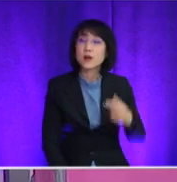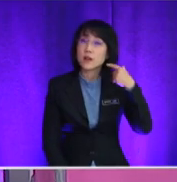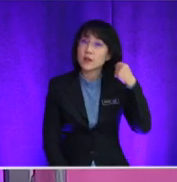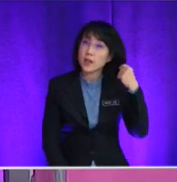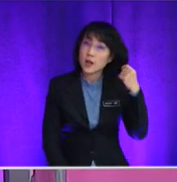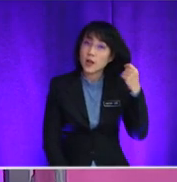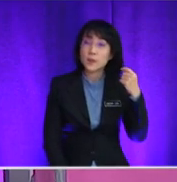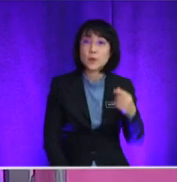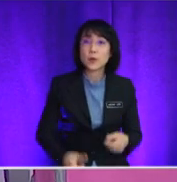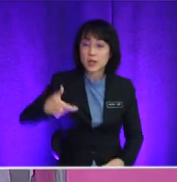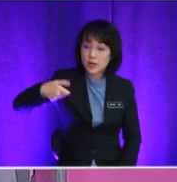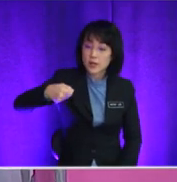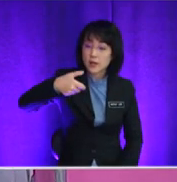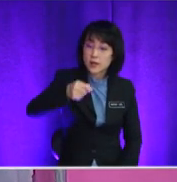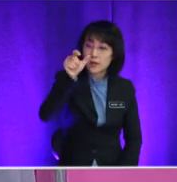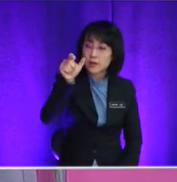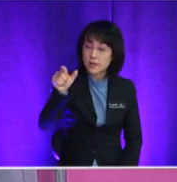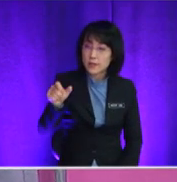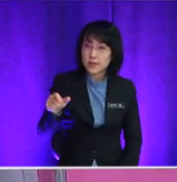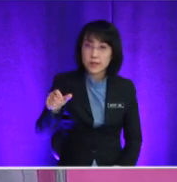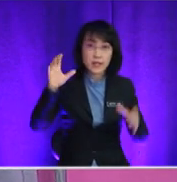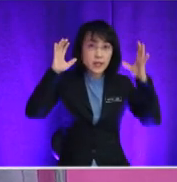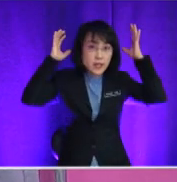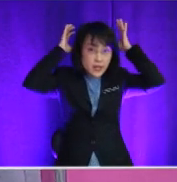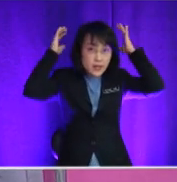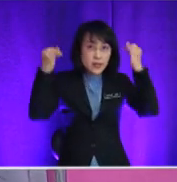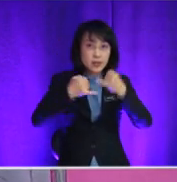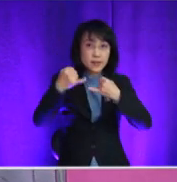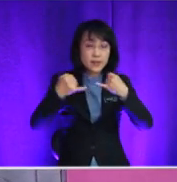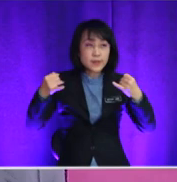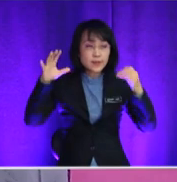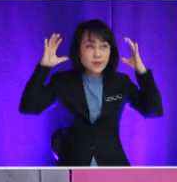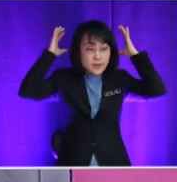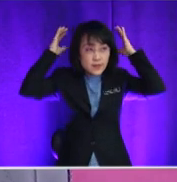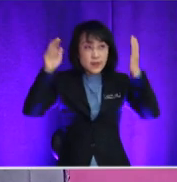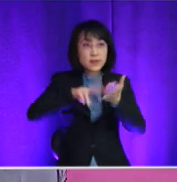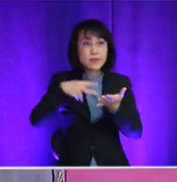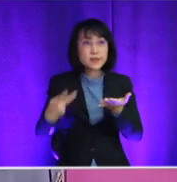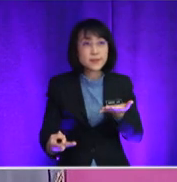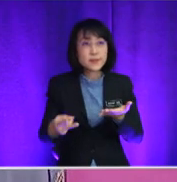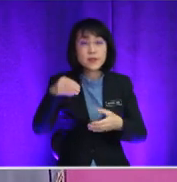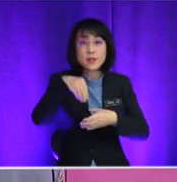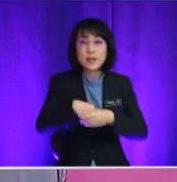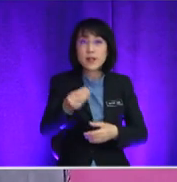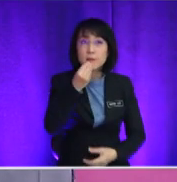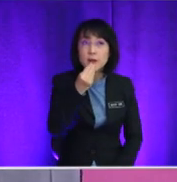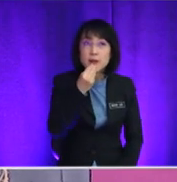dawet Kokot getah macam-macam lah kalau kita kemudian